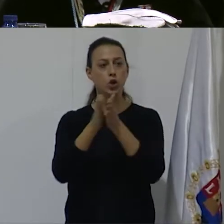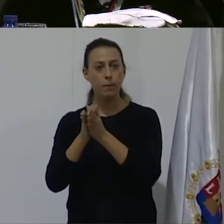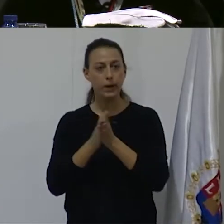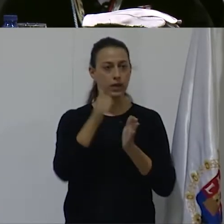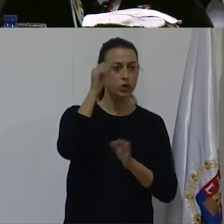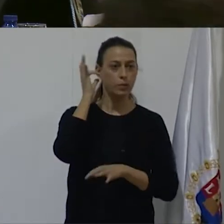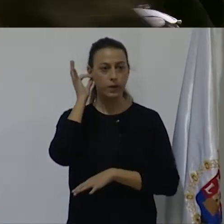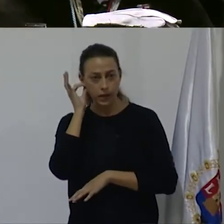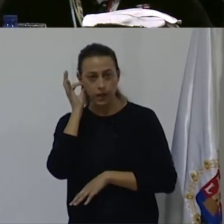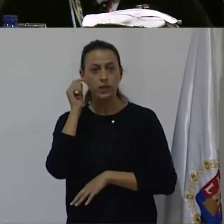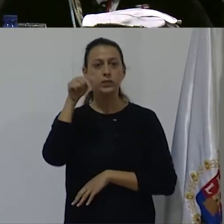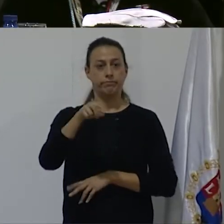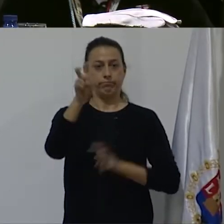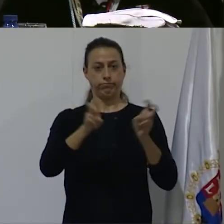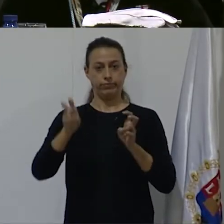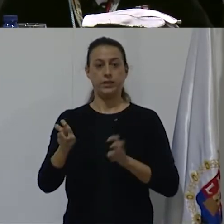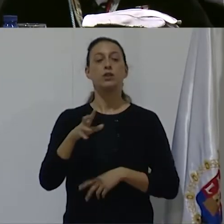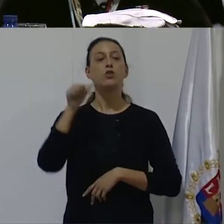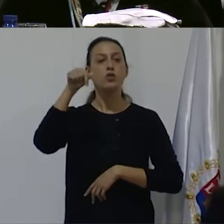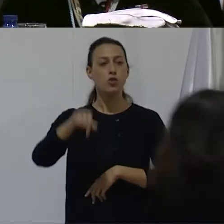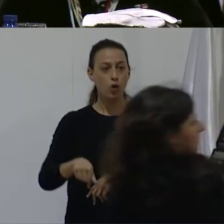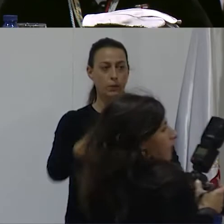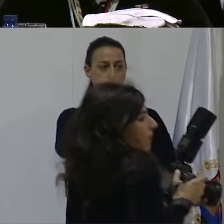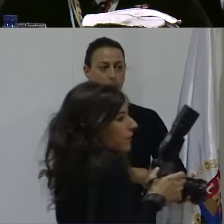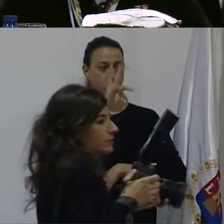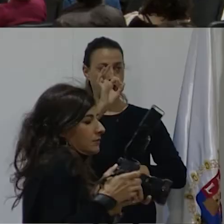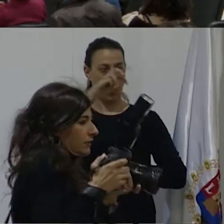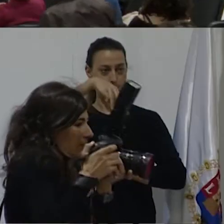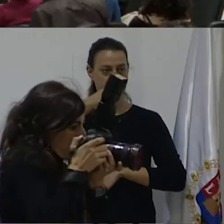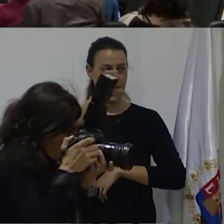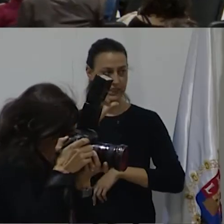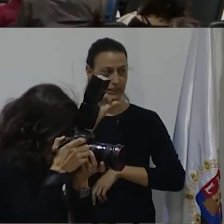grau de doctor honoris causa, el señor Tomás Llorenç Serra.